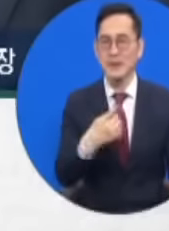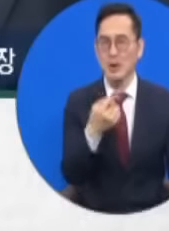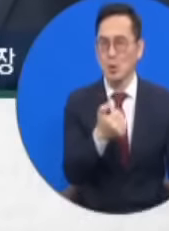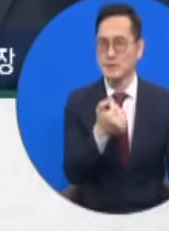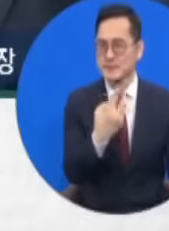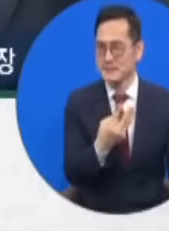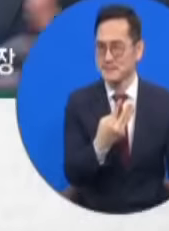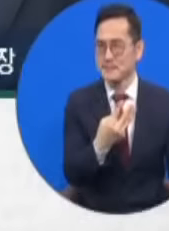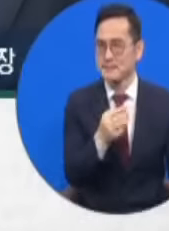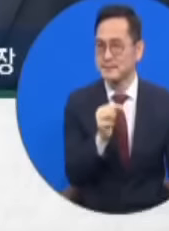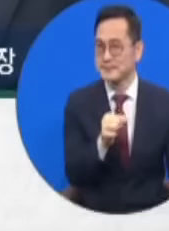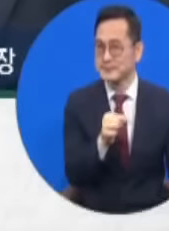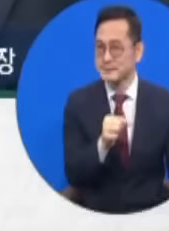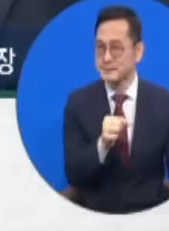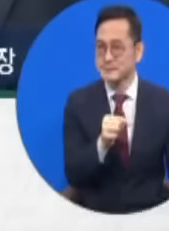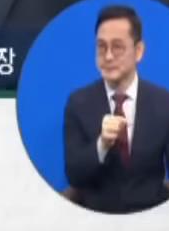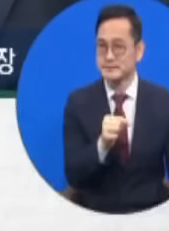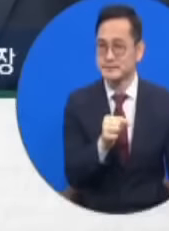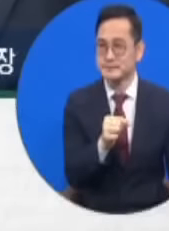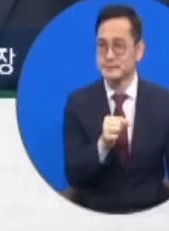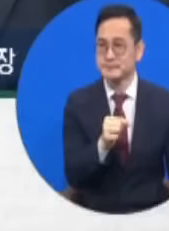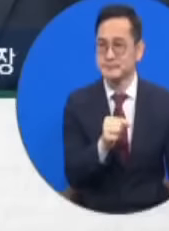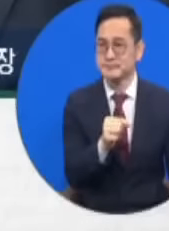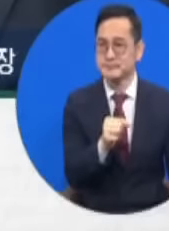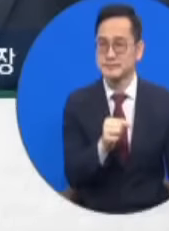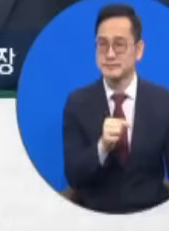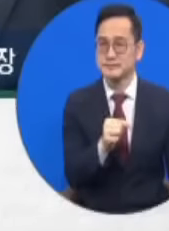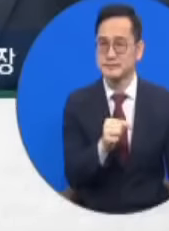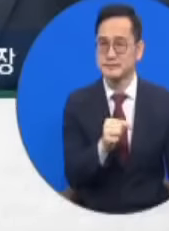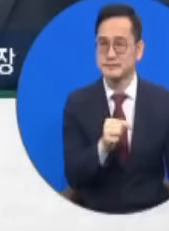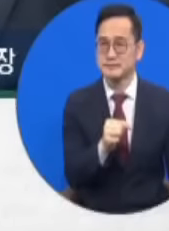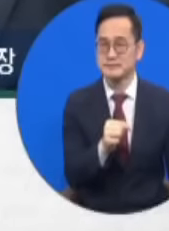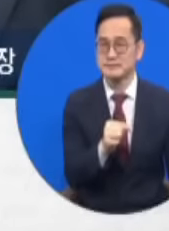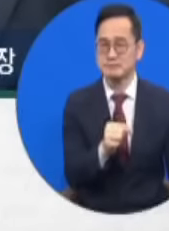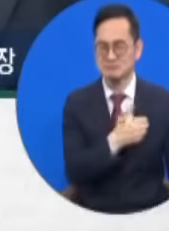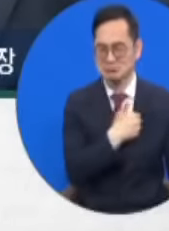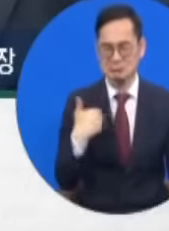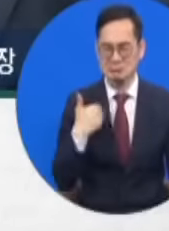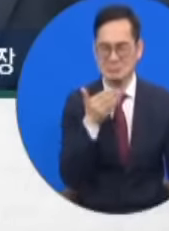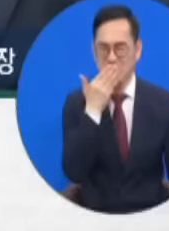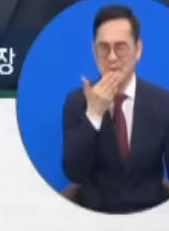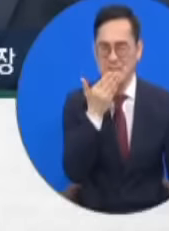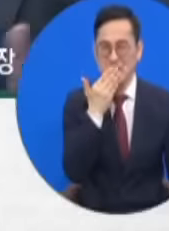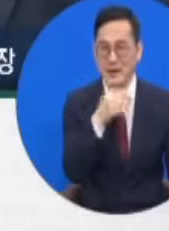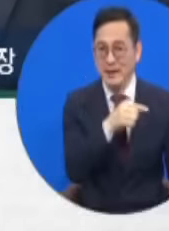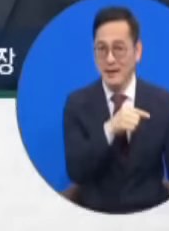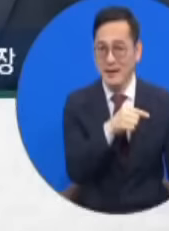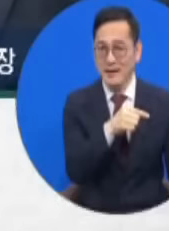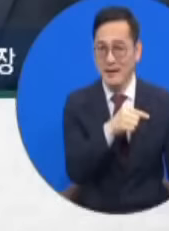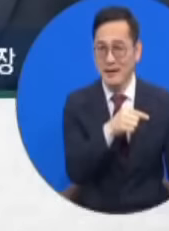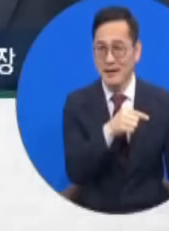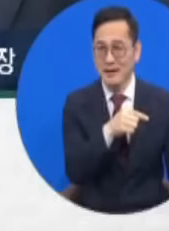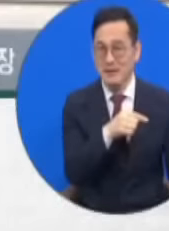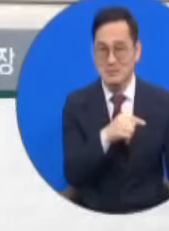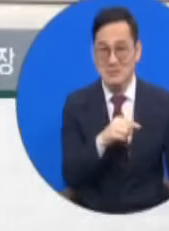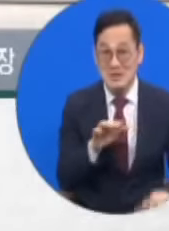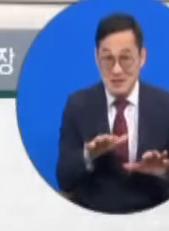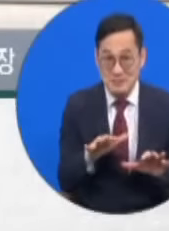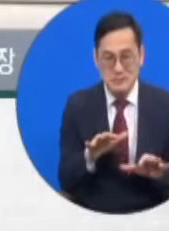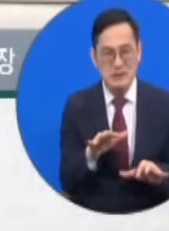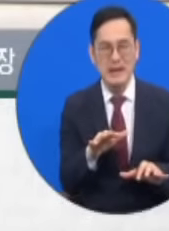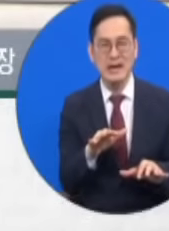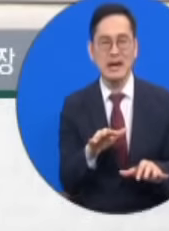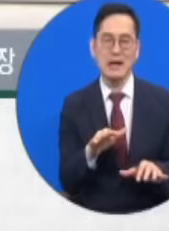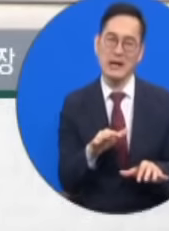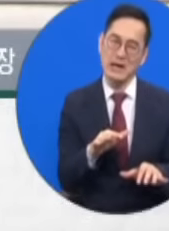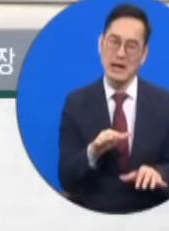153석이 뭐 낙관하는 측에서는 뭐 넉넉히 달성할 수 있다 이렇게 얘기하시는 분이 있었는데 최근 경향은 분명히